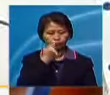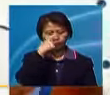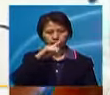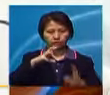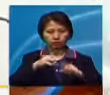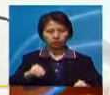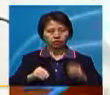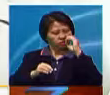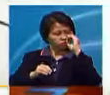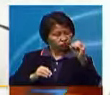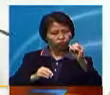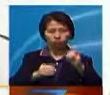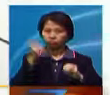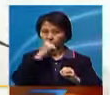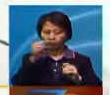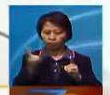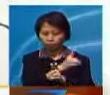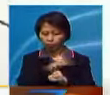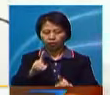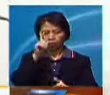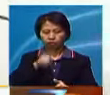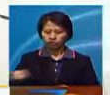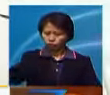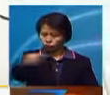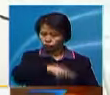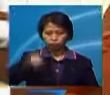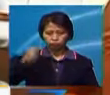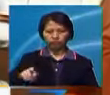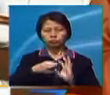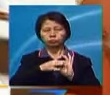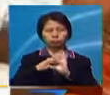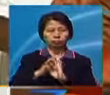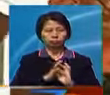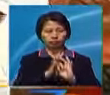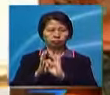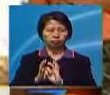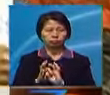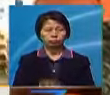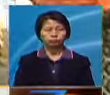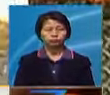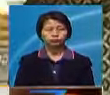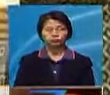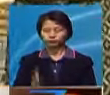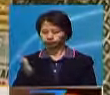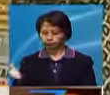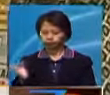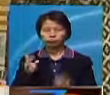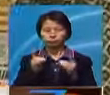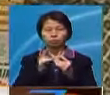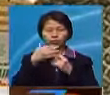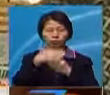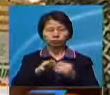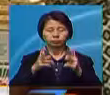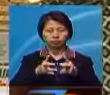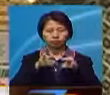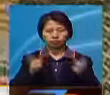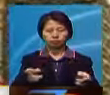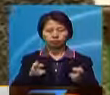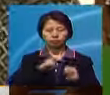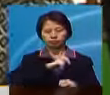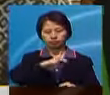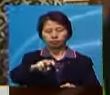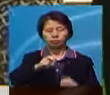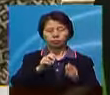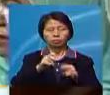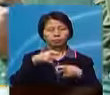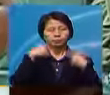overcome zero bully. Kita perlu kerjasama semua orang zero bully ini. Beliau ditemui selepas merasmikan jelajah